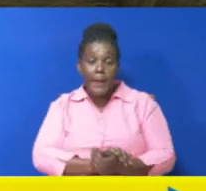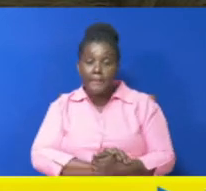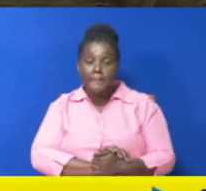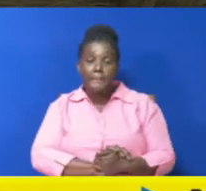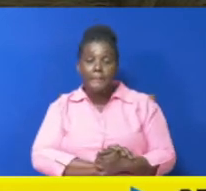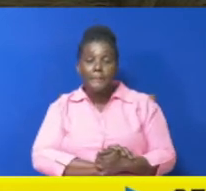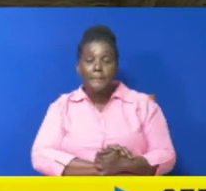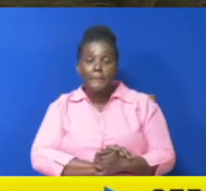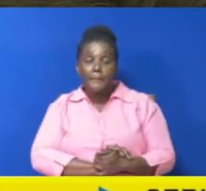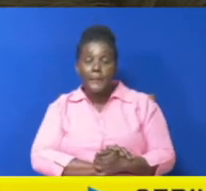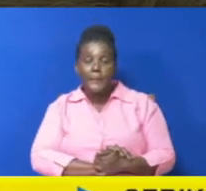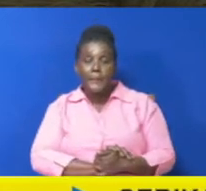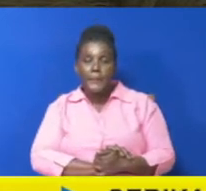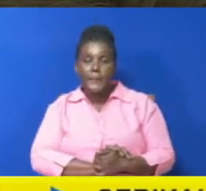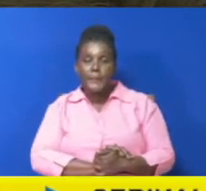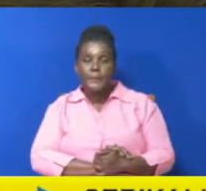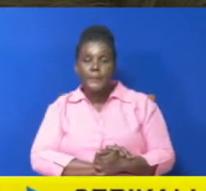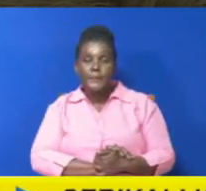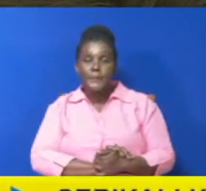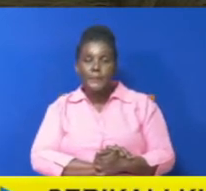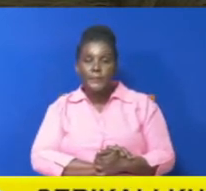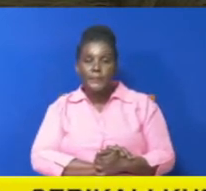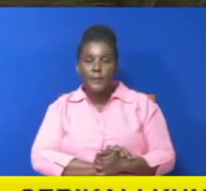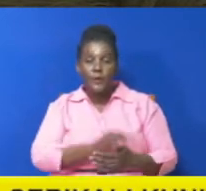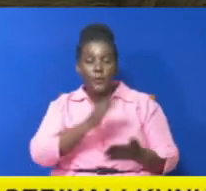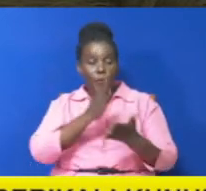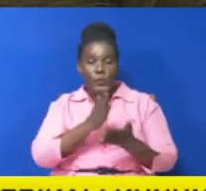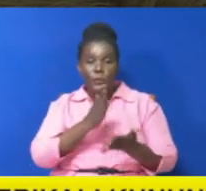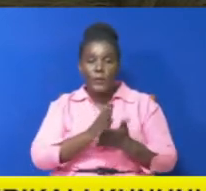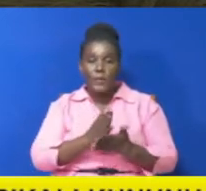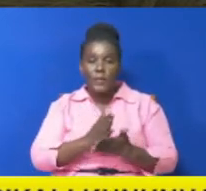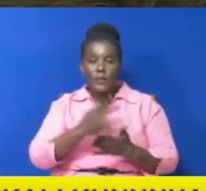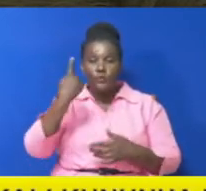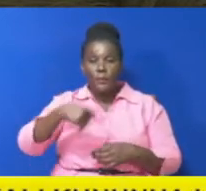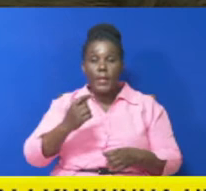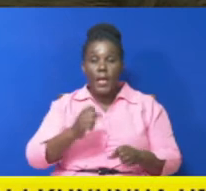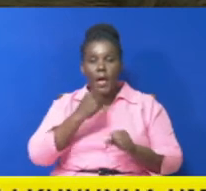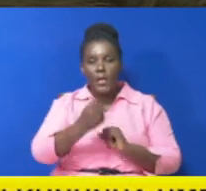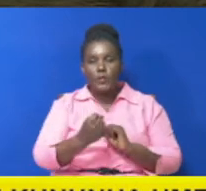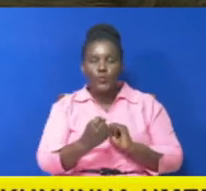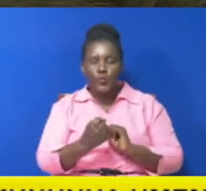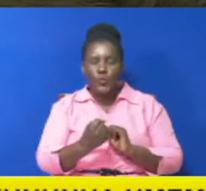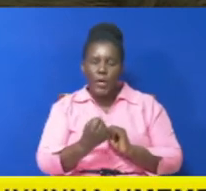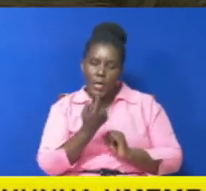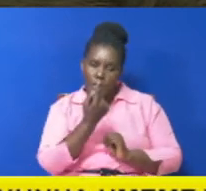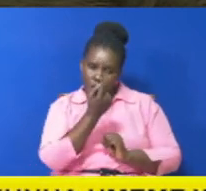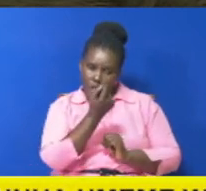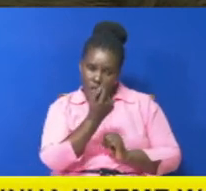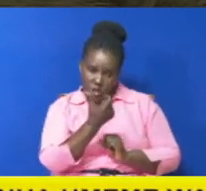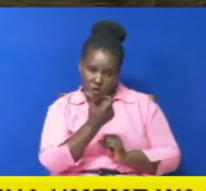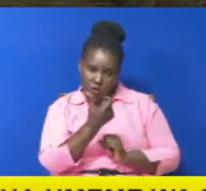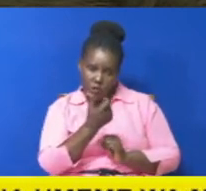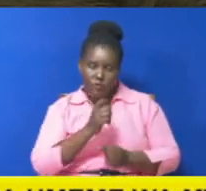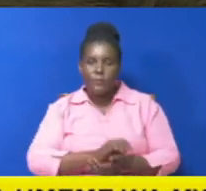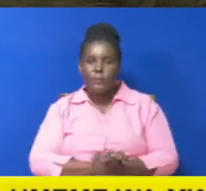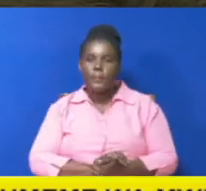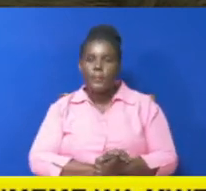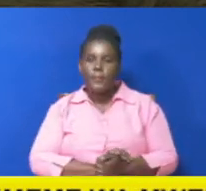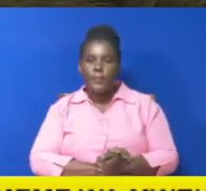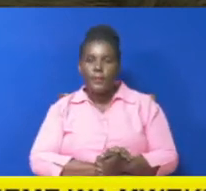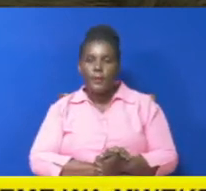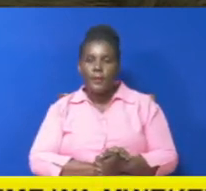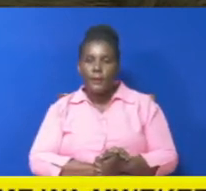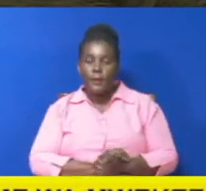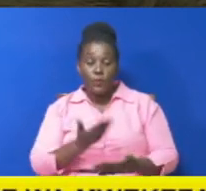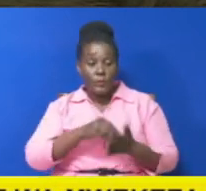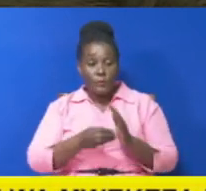kwanza tunaona kuwa tumepiga hatua moja kubwa mbele. Kwa maana kwamba